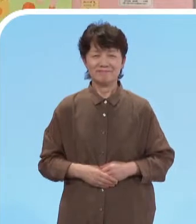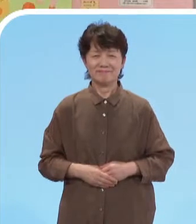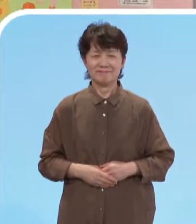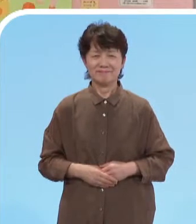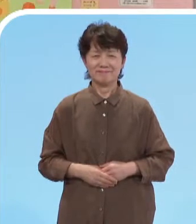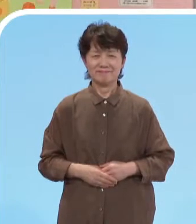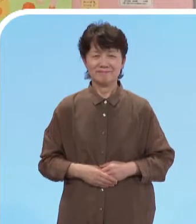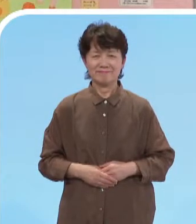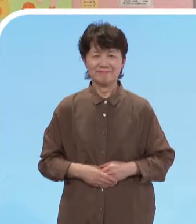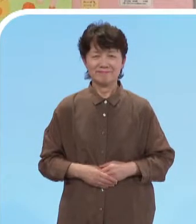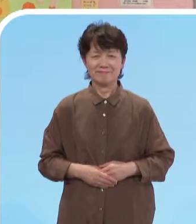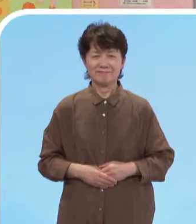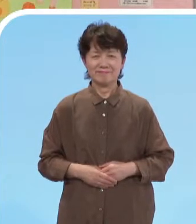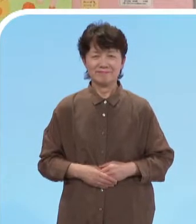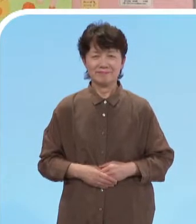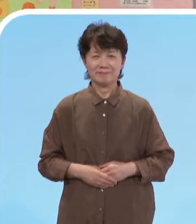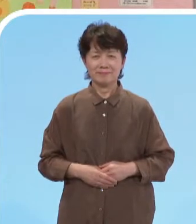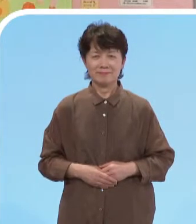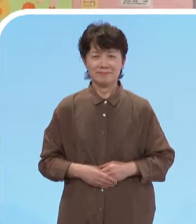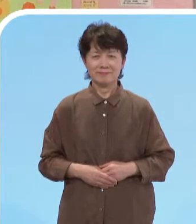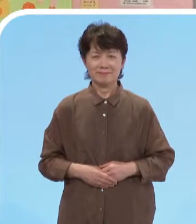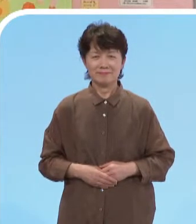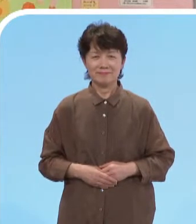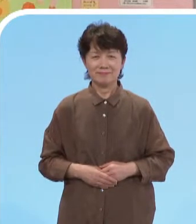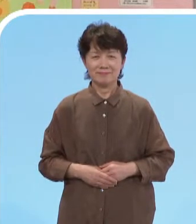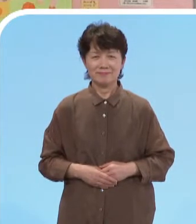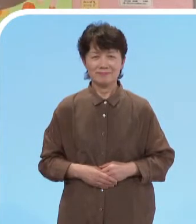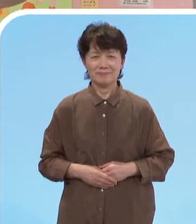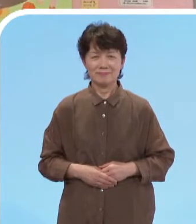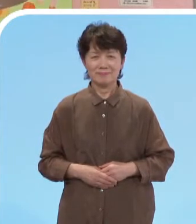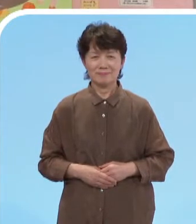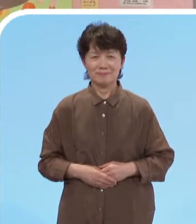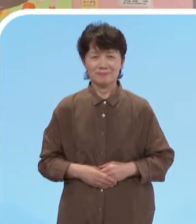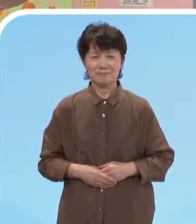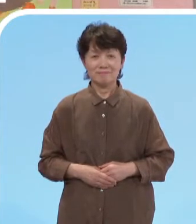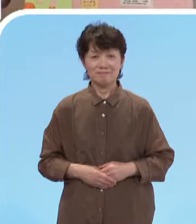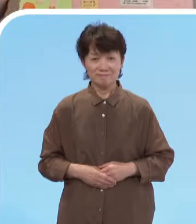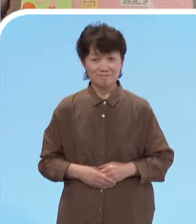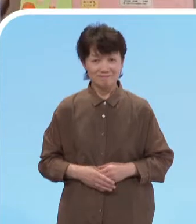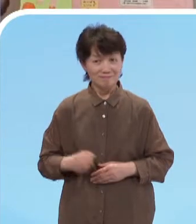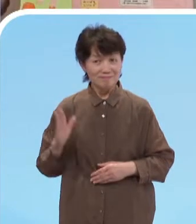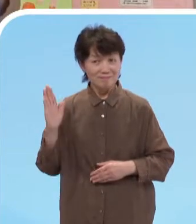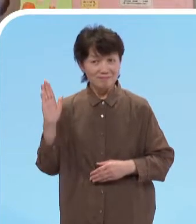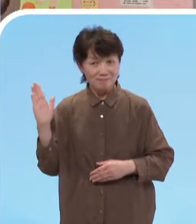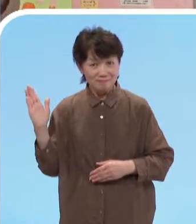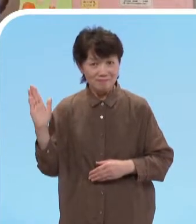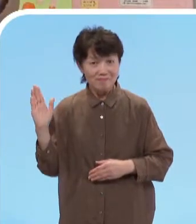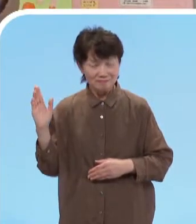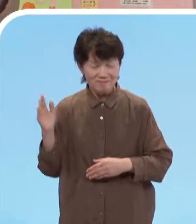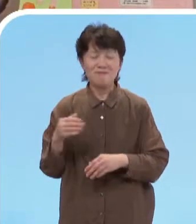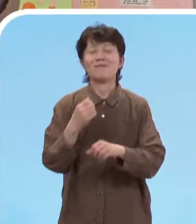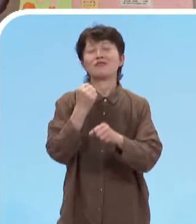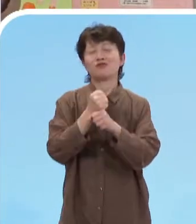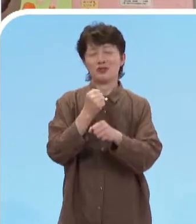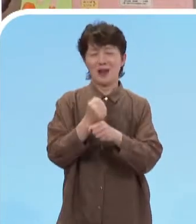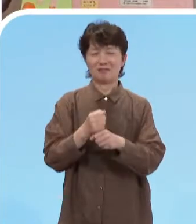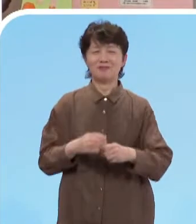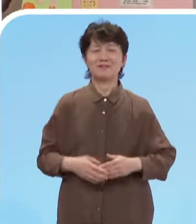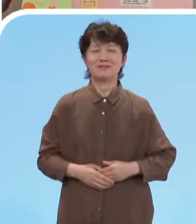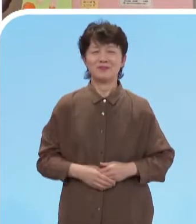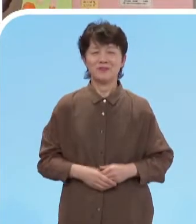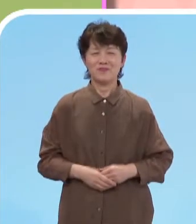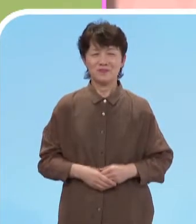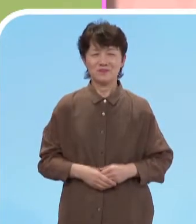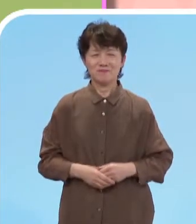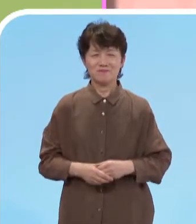では忍法隠れ身の術、それ。はい、こんな感じで作ります。